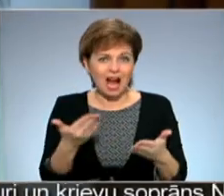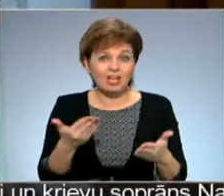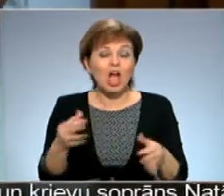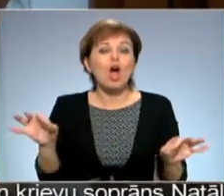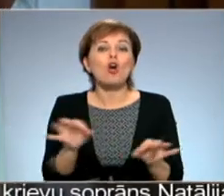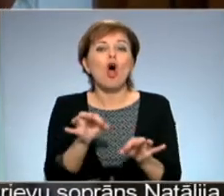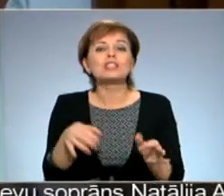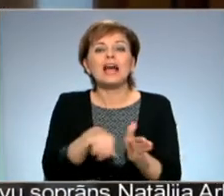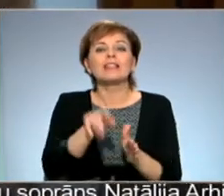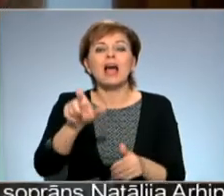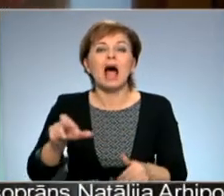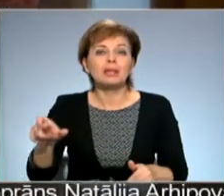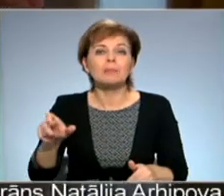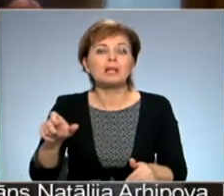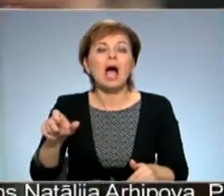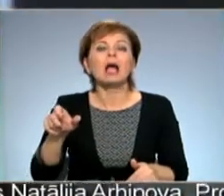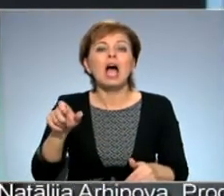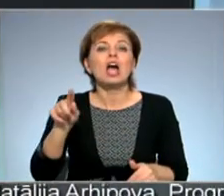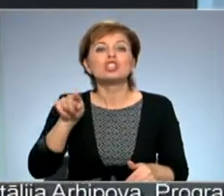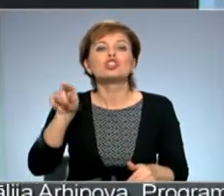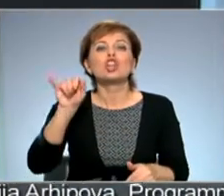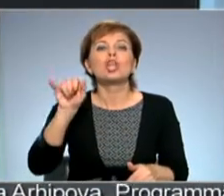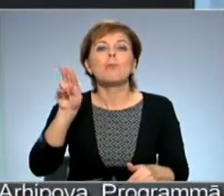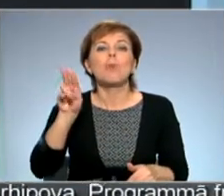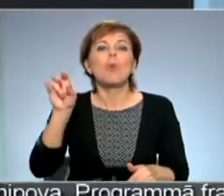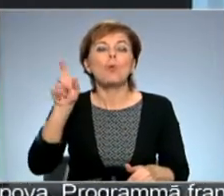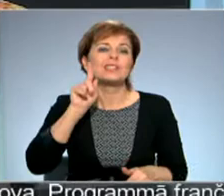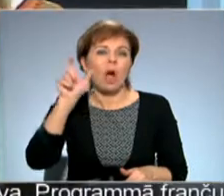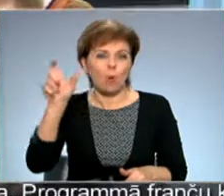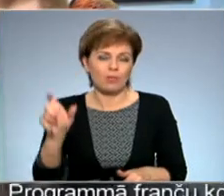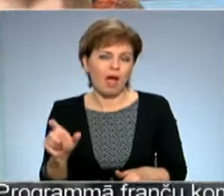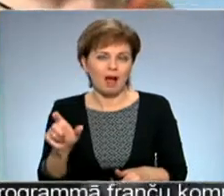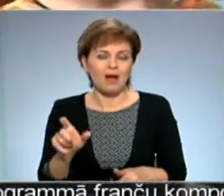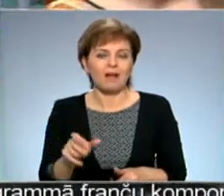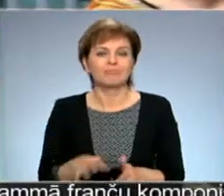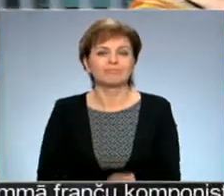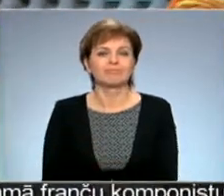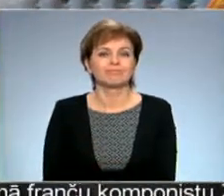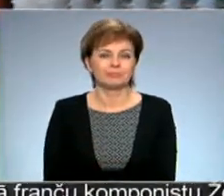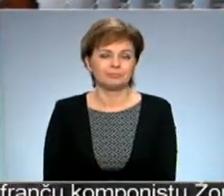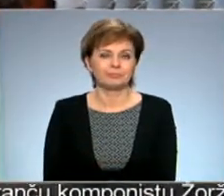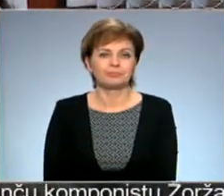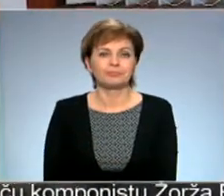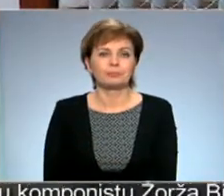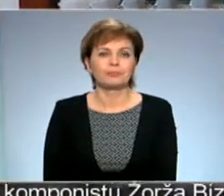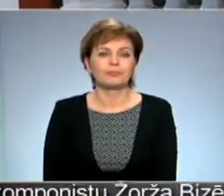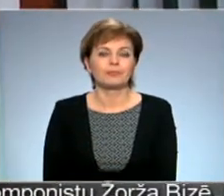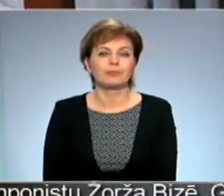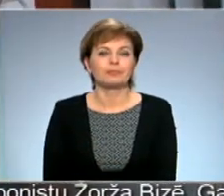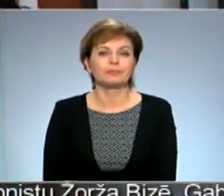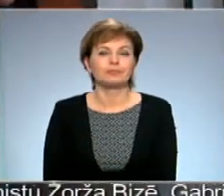dalībnieku vidū jaunākā ir Aurēlija Šimkus. Mēs esam vienā dienā dzimšas savas. Jā? Jā, jā, 2. novembrī jau vēl dzimšanas